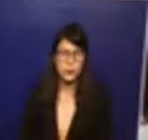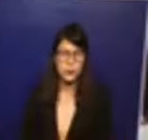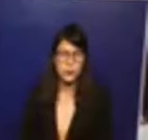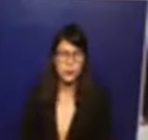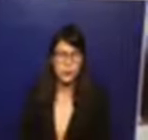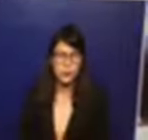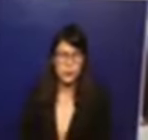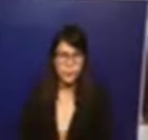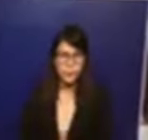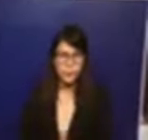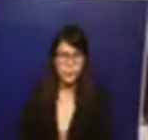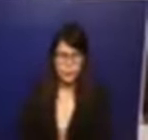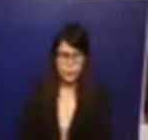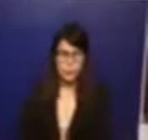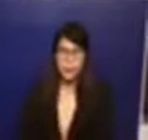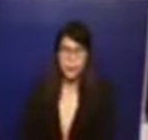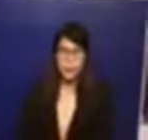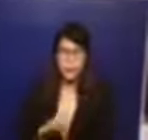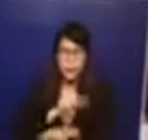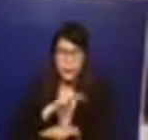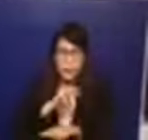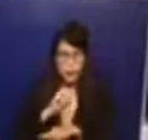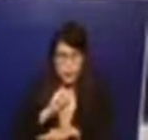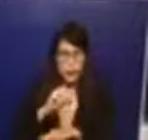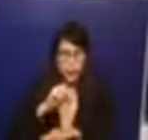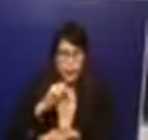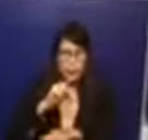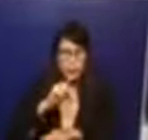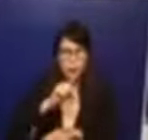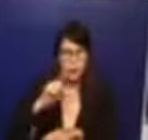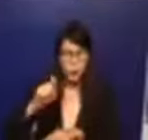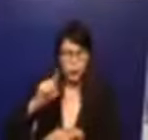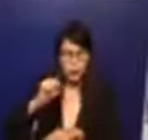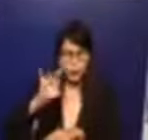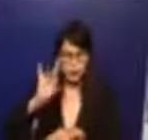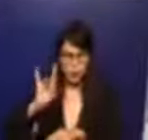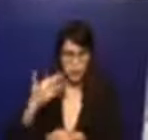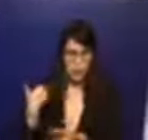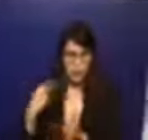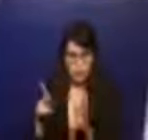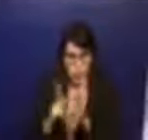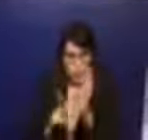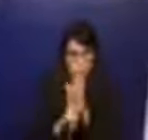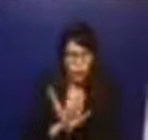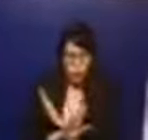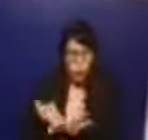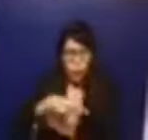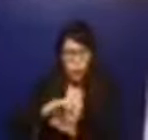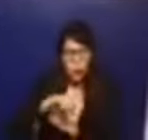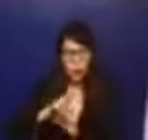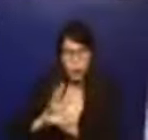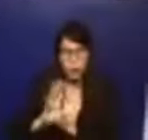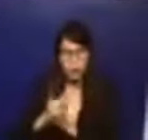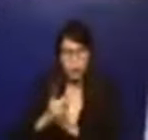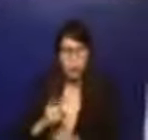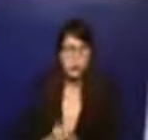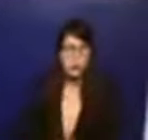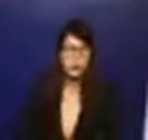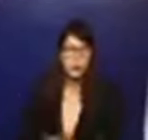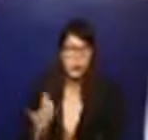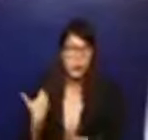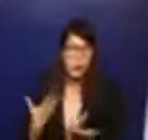มาดูกันนะคะส่วนในมาตรา128ซึ่งเป็นกฎหมายของปปช.เองค่ะในมาตรา148ก็มียกเ